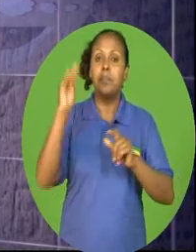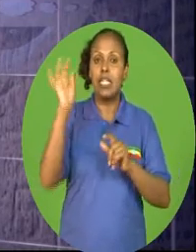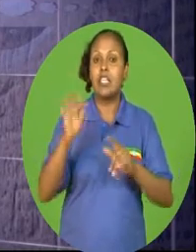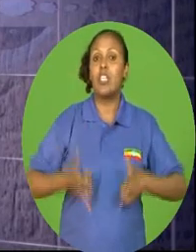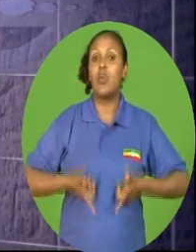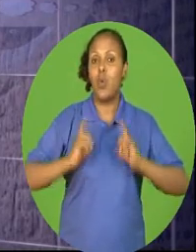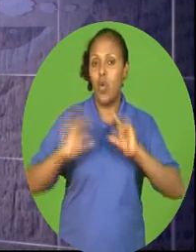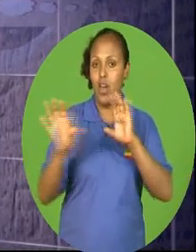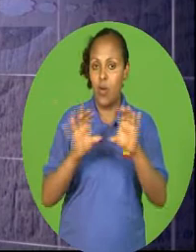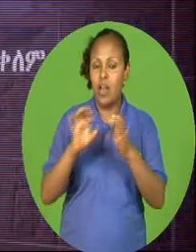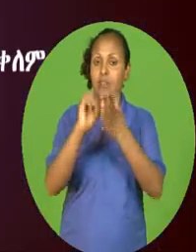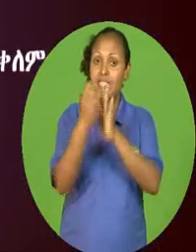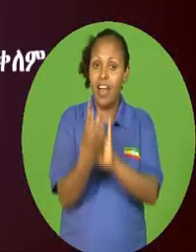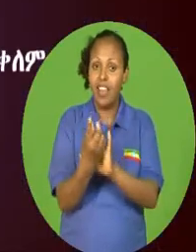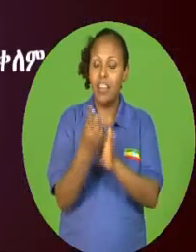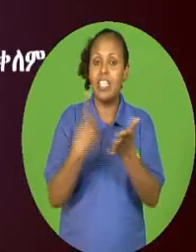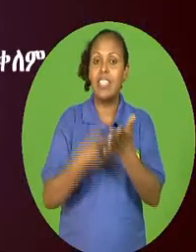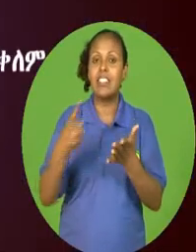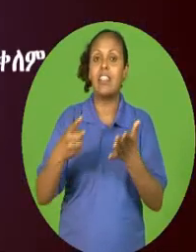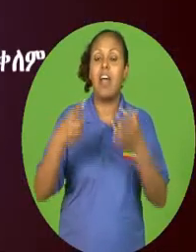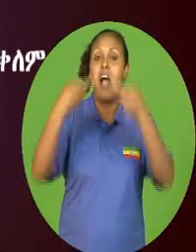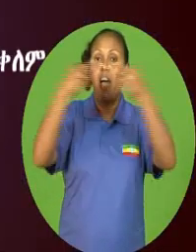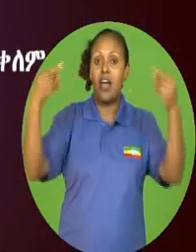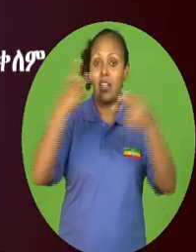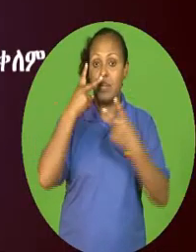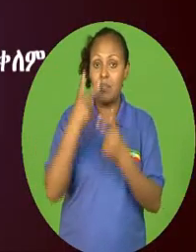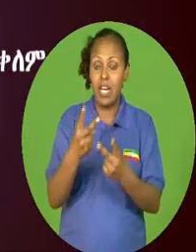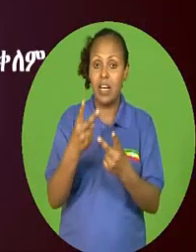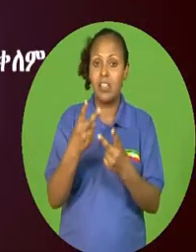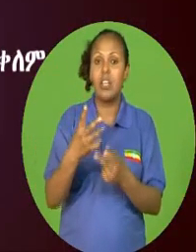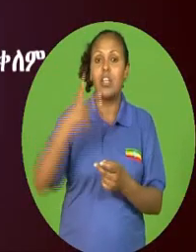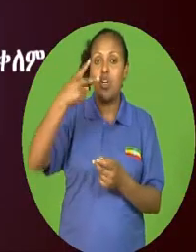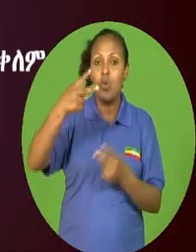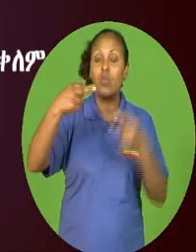ምት እንዲኖረው ያደርገዋል። ለምሳሌ እነዚህን ሐረጋት